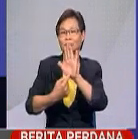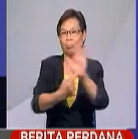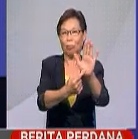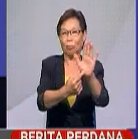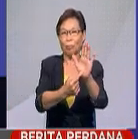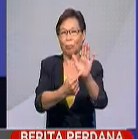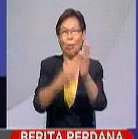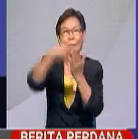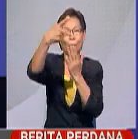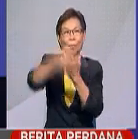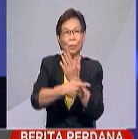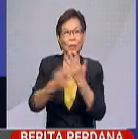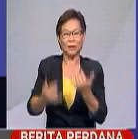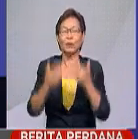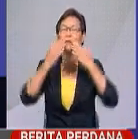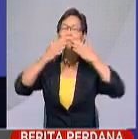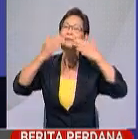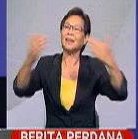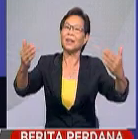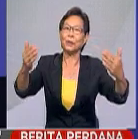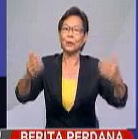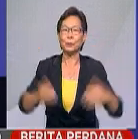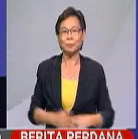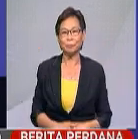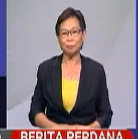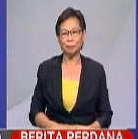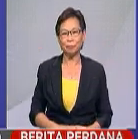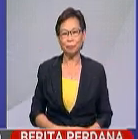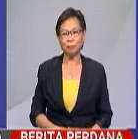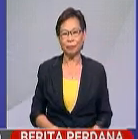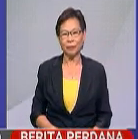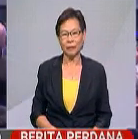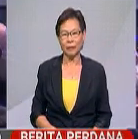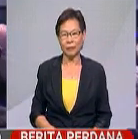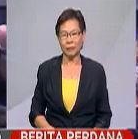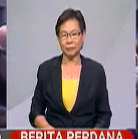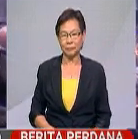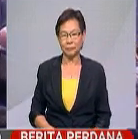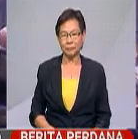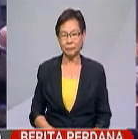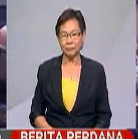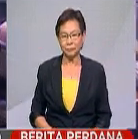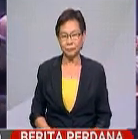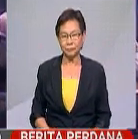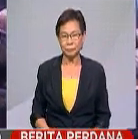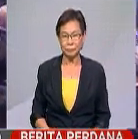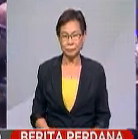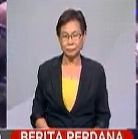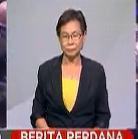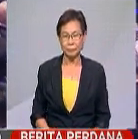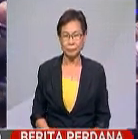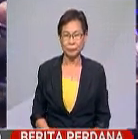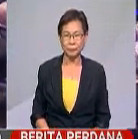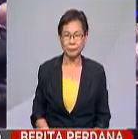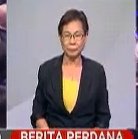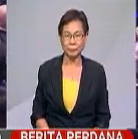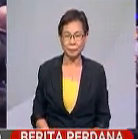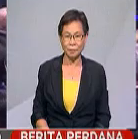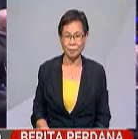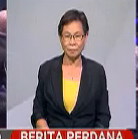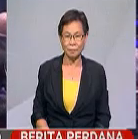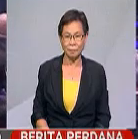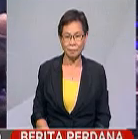demonstration project. I thank you. Thank you very much, Awang Bahawalaji. The 5G Malaysia demonstration